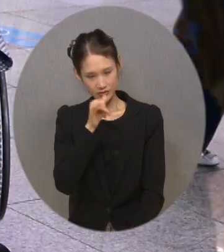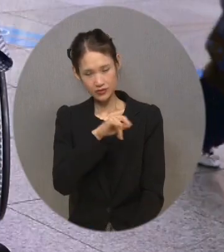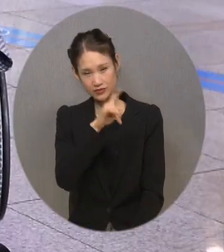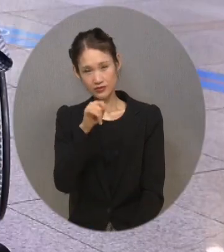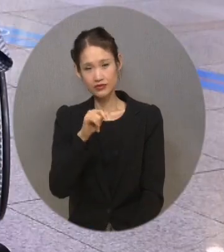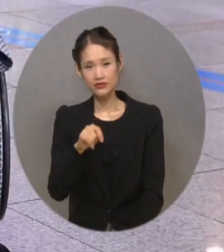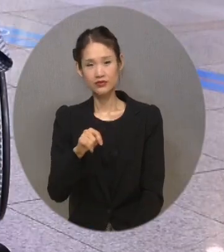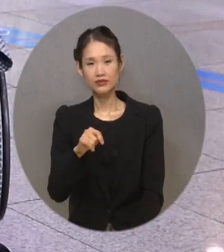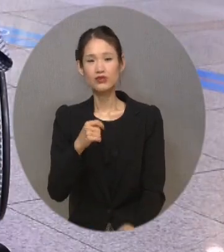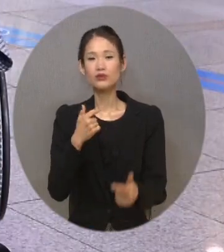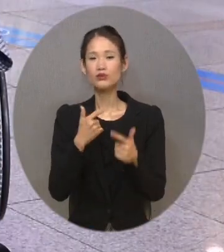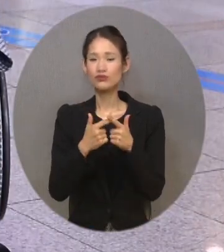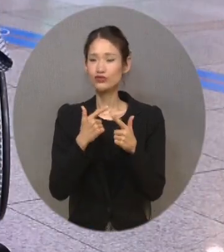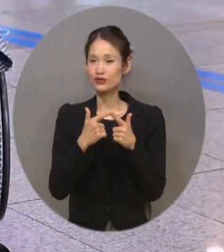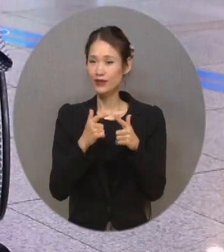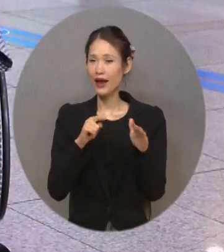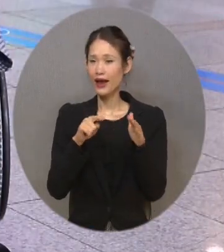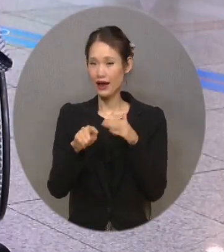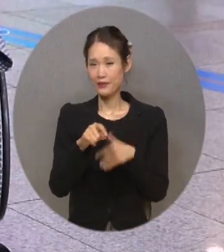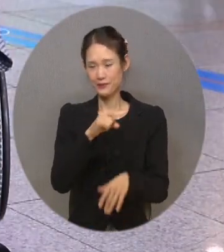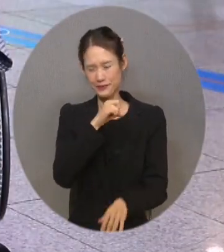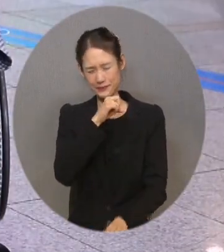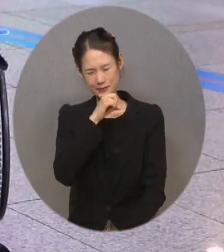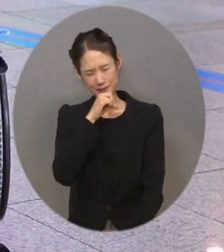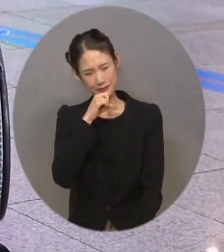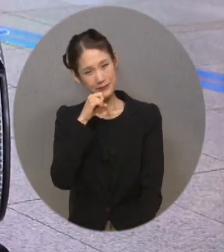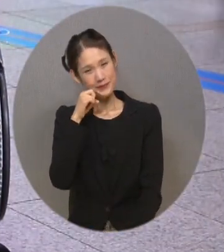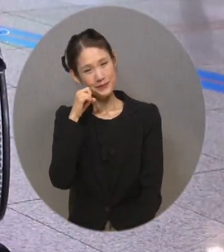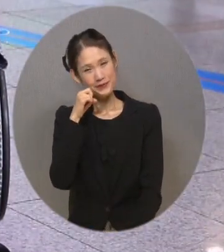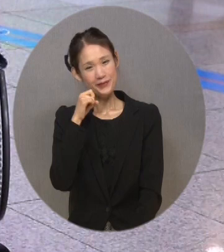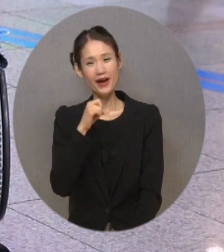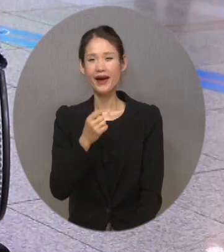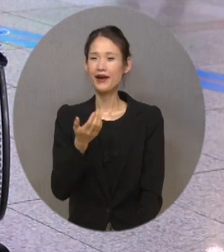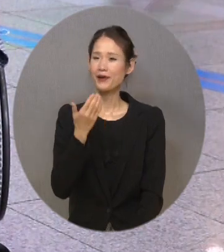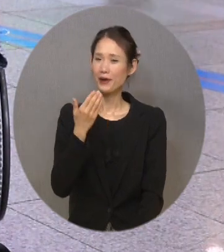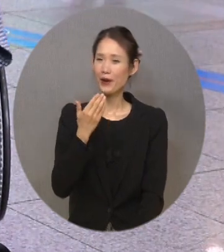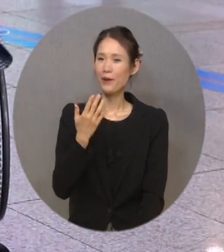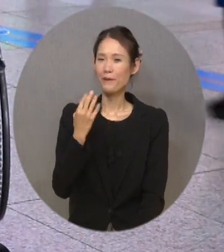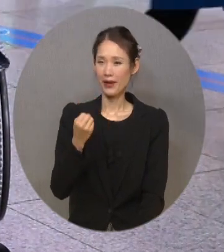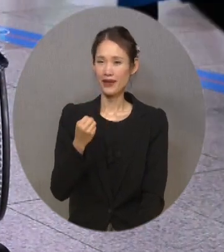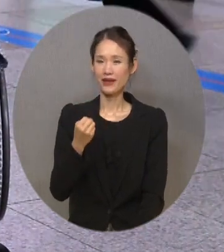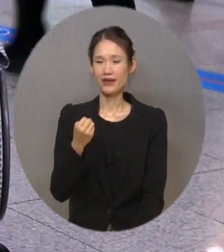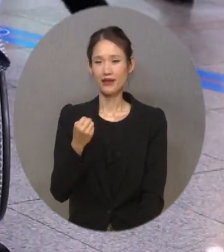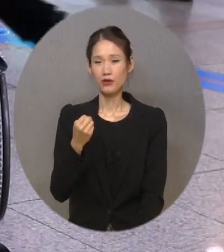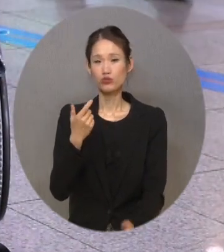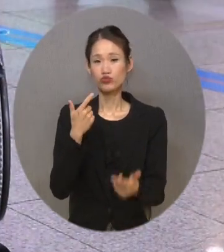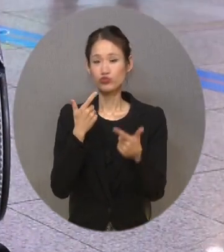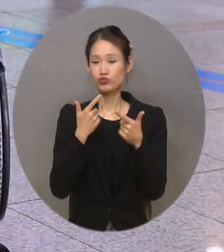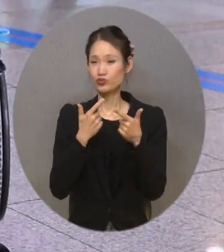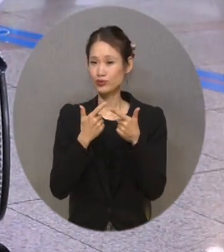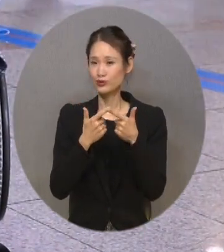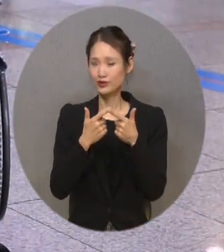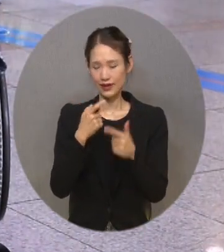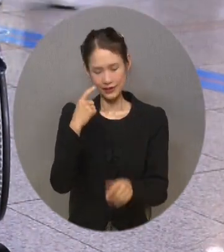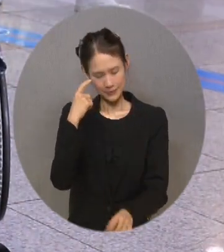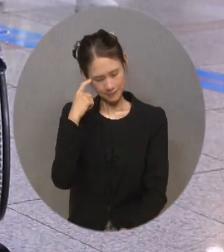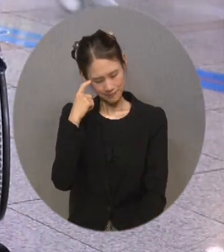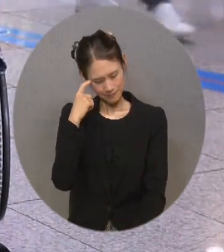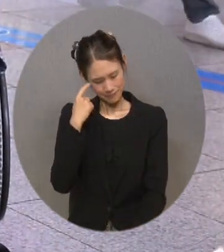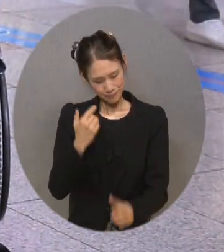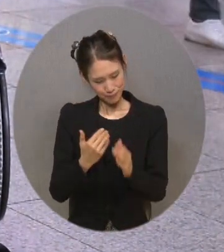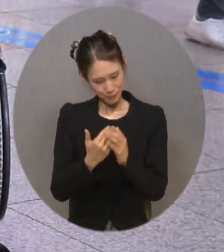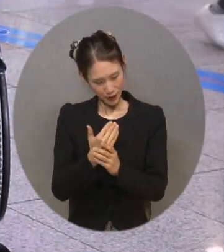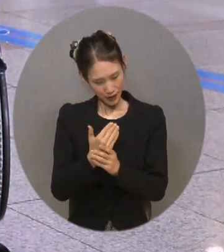야, 부산에도 맛있는 게 많은데. 아니 먹으러 갈 수도 있겠지만. 부산 그러면 또 이렇게 바다가 보이네. 일단